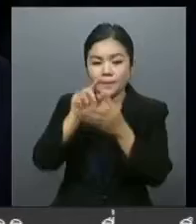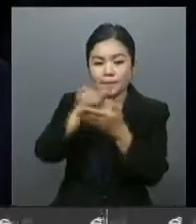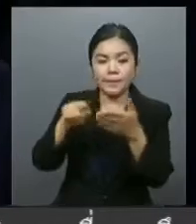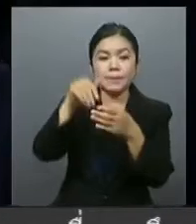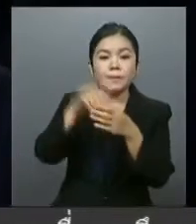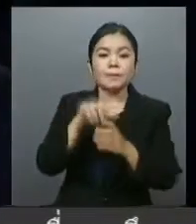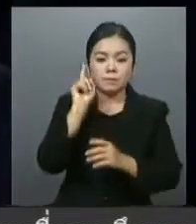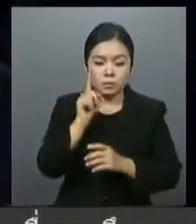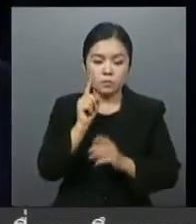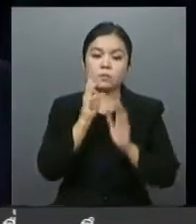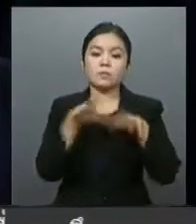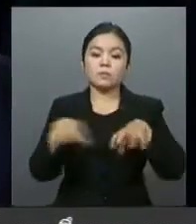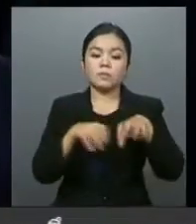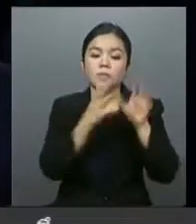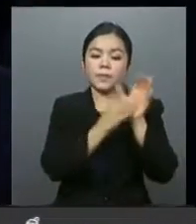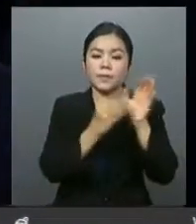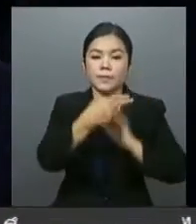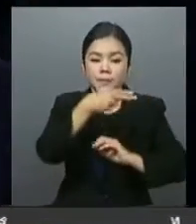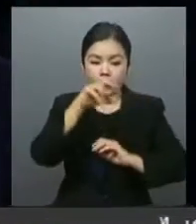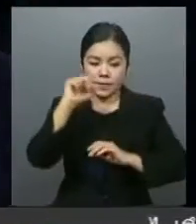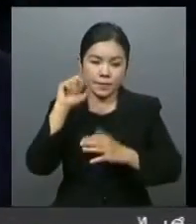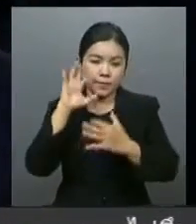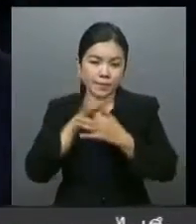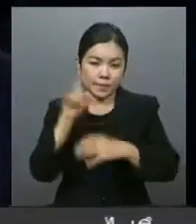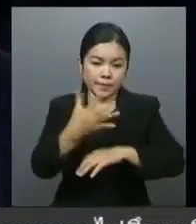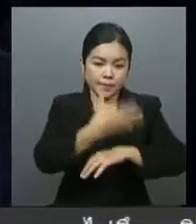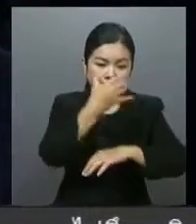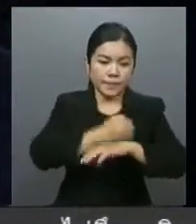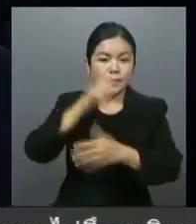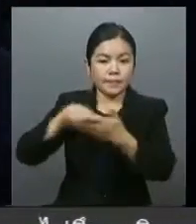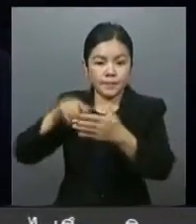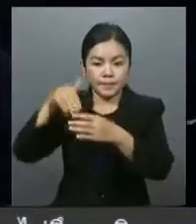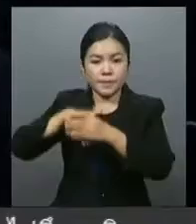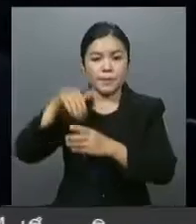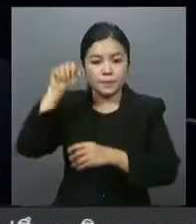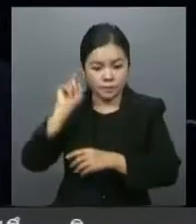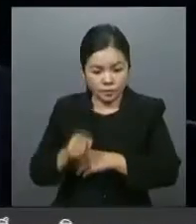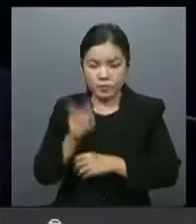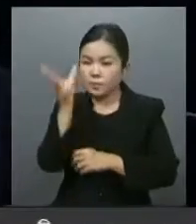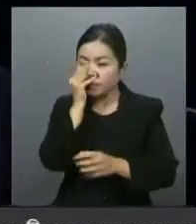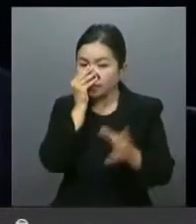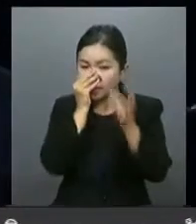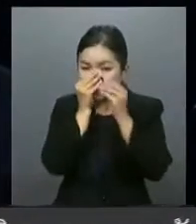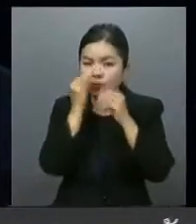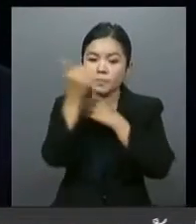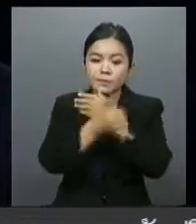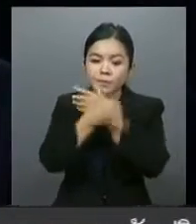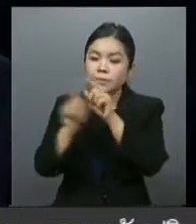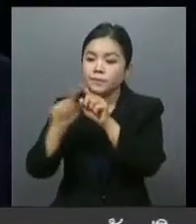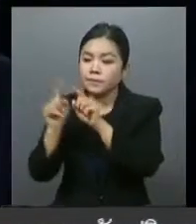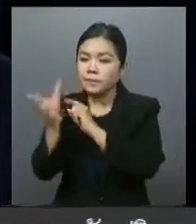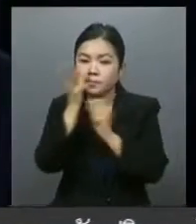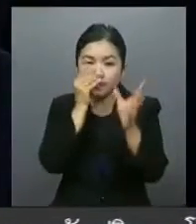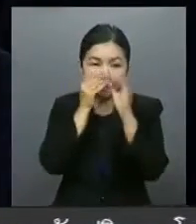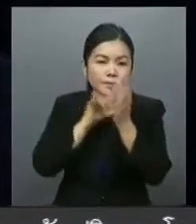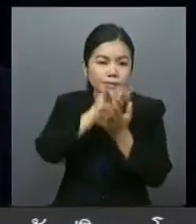เนี่ยเป็นหลักสูตรของการเมืองและการเลือกตั้งเพราะฉะนั้นเราต้องไปศึกษาเปรียบเทียบกับประเทศต่าง